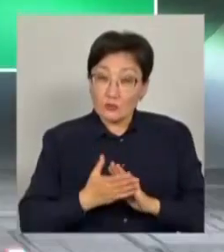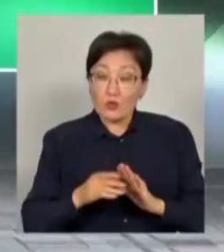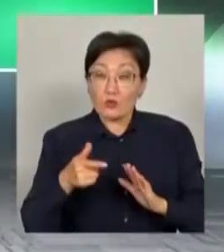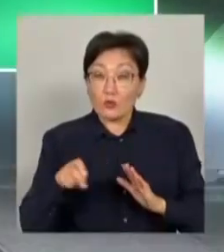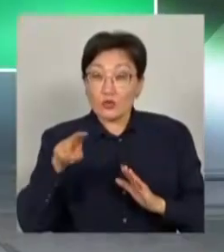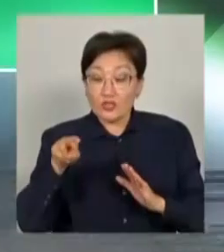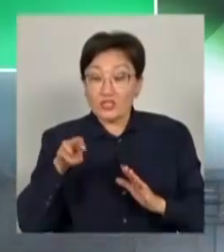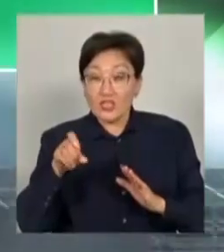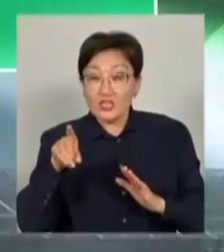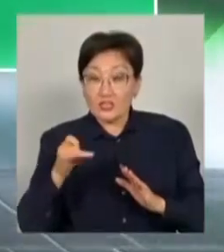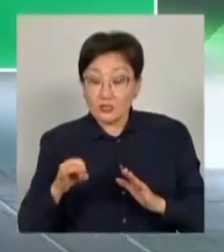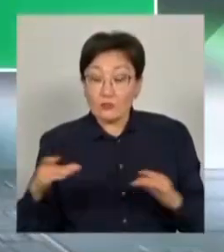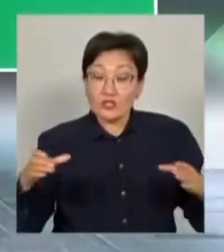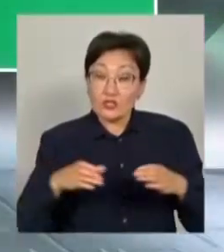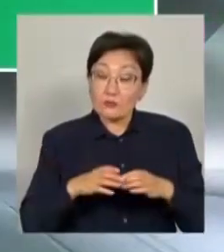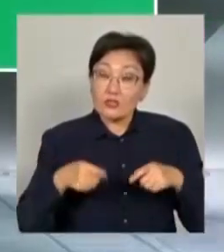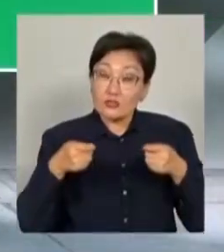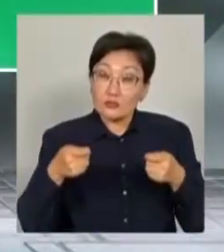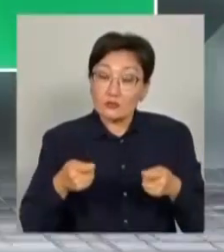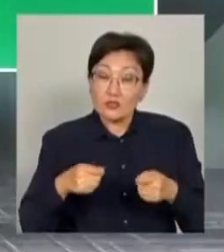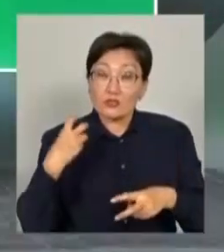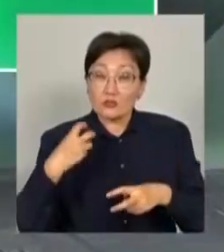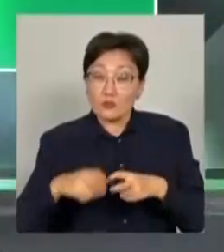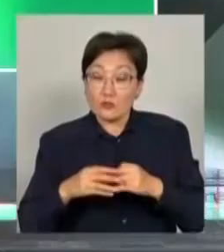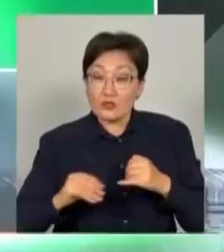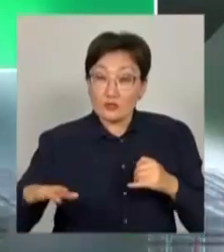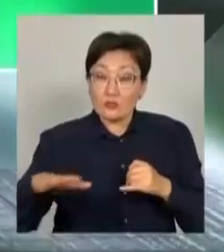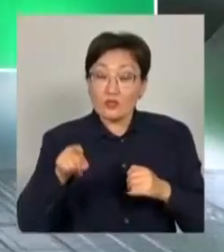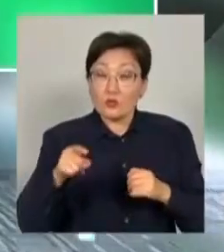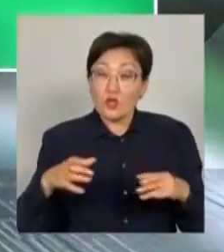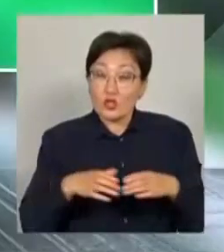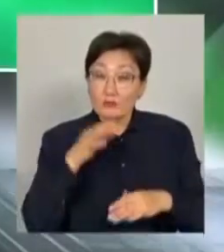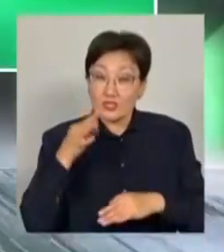Gold Tengri Estate серіктестігіне берілген. Бүлінген жер учаскесіне сол компания жауапты.